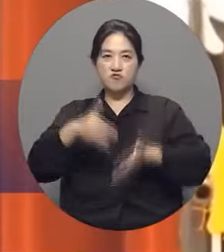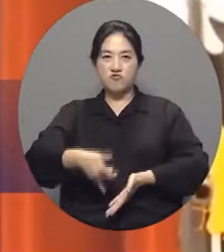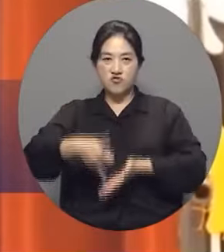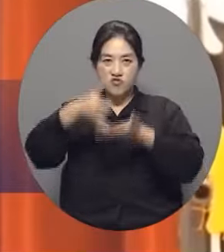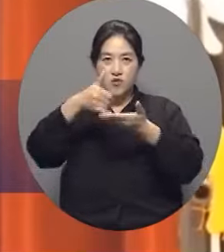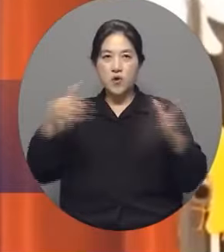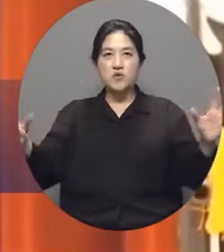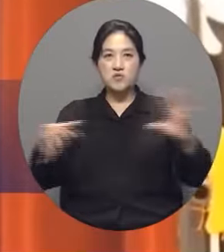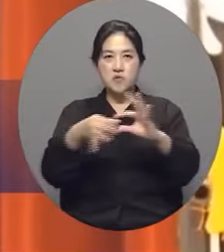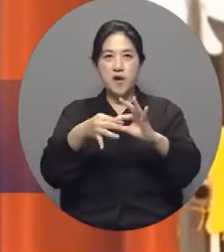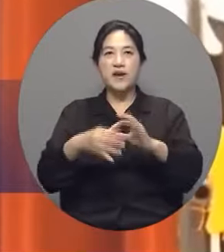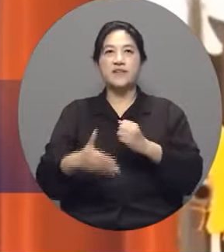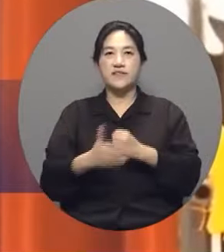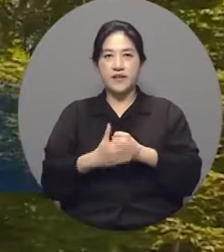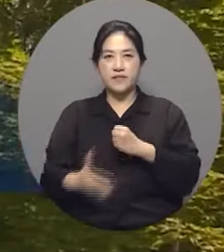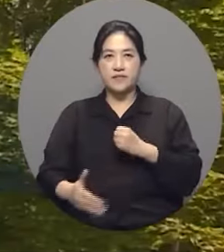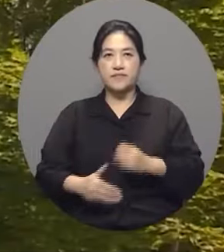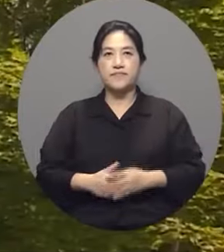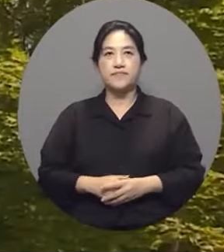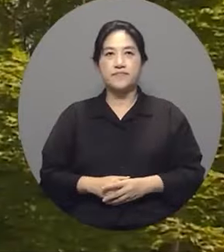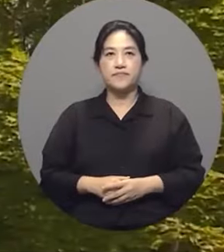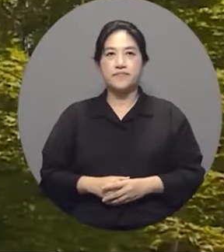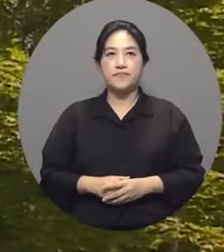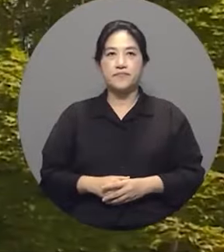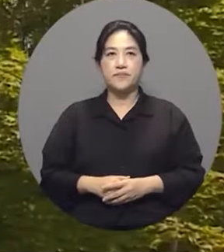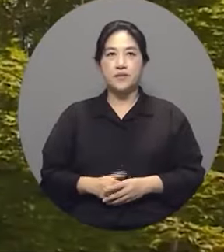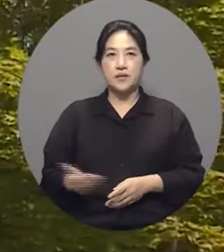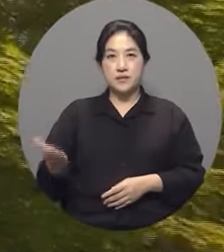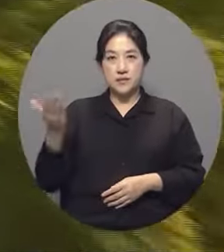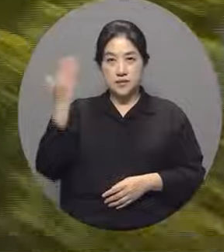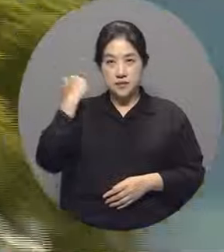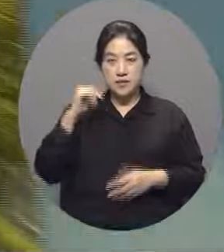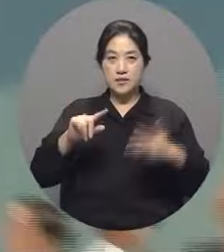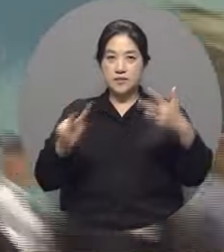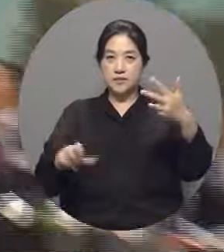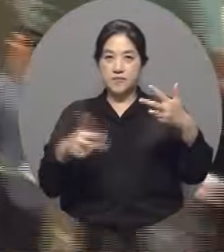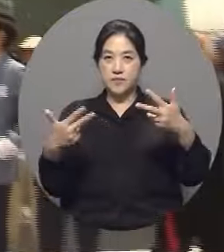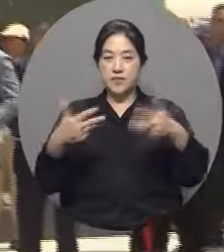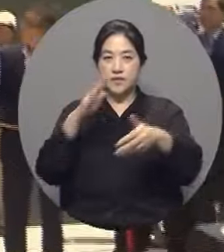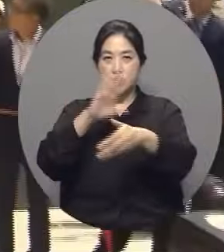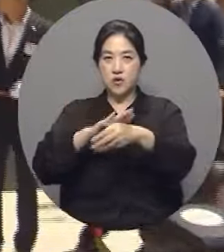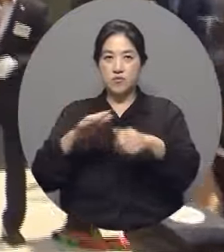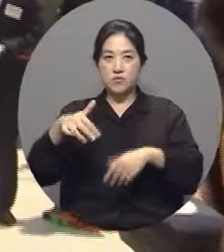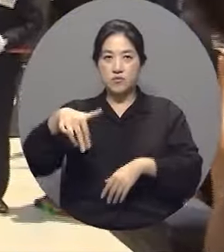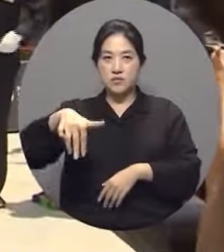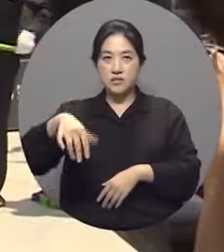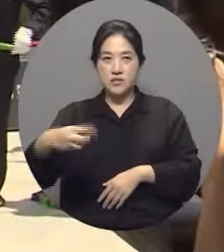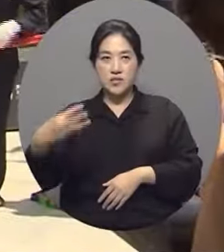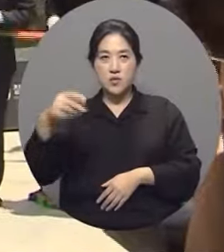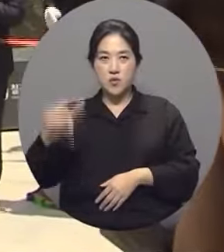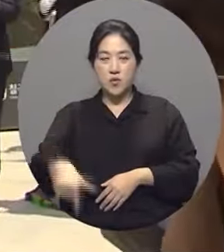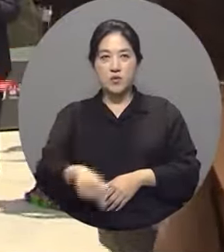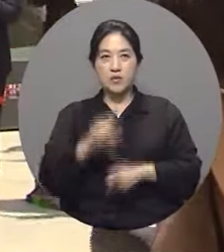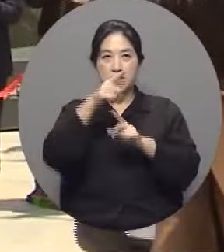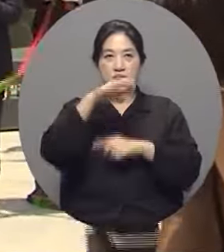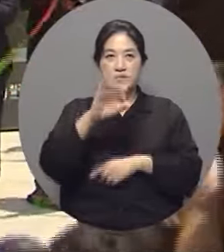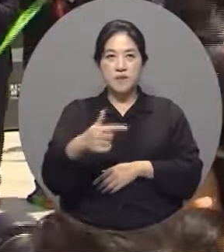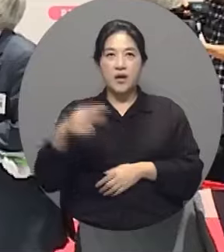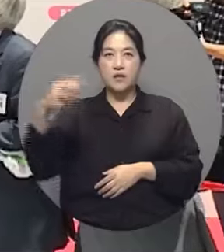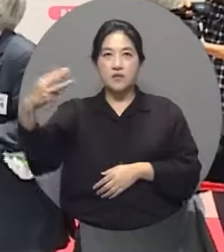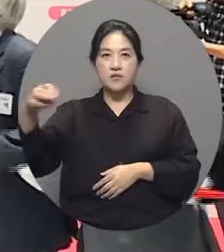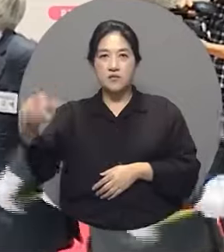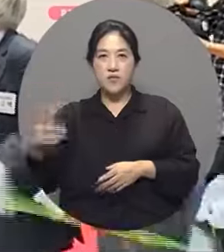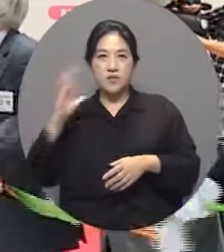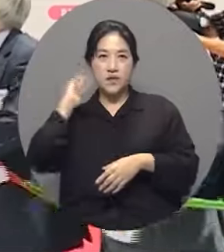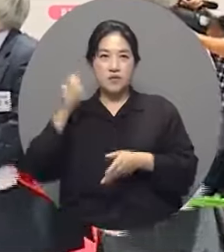대한민국의 국격과도 직결되어 있는. 지난달 27일 경북 칠곡에서 열린 이승만 트루먼 대통령 동상